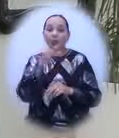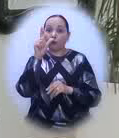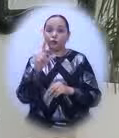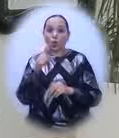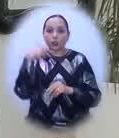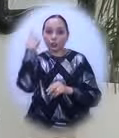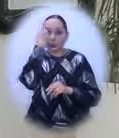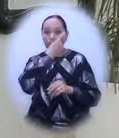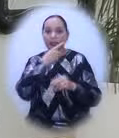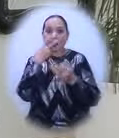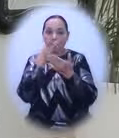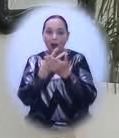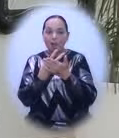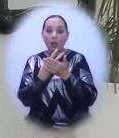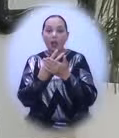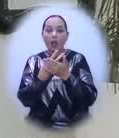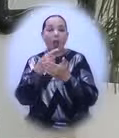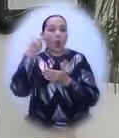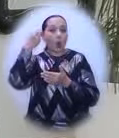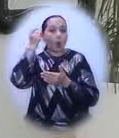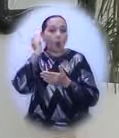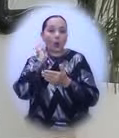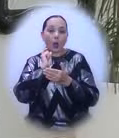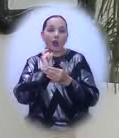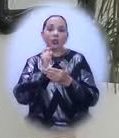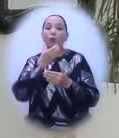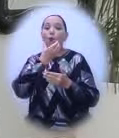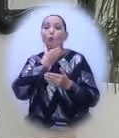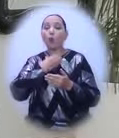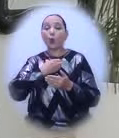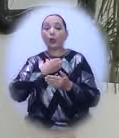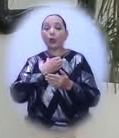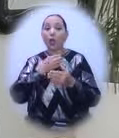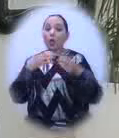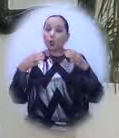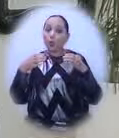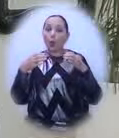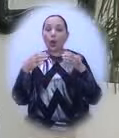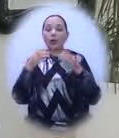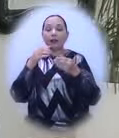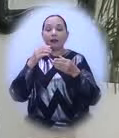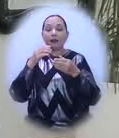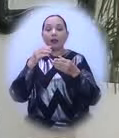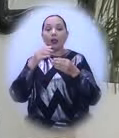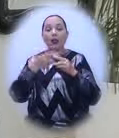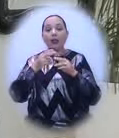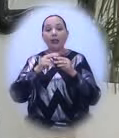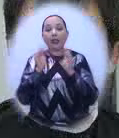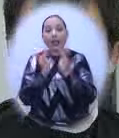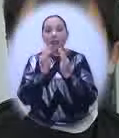mijozning yuziga qarab va quloq xavfsizliklari, bo'yini tik yo'g'on yoki kaltaligiga e'tibor berish kerak